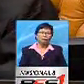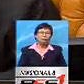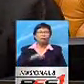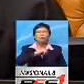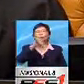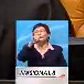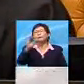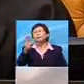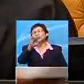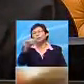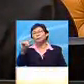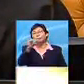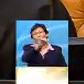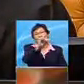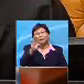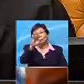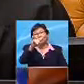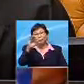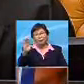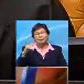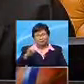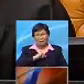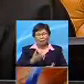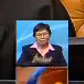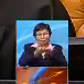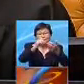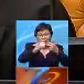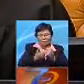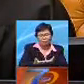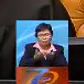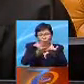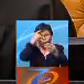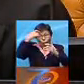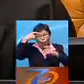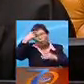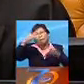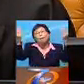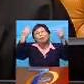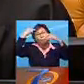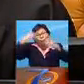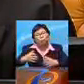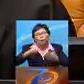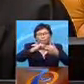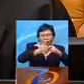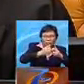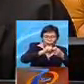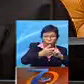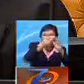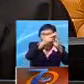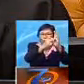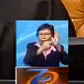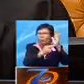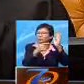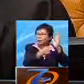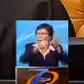Ahli-ahli yang berhormat, sekarang saya kemukakan masalah kepada majlis bagi diputuskan. Masalahnya ialah bahawa rang undang-undang